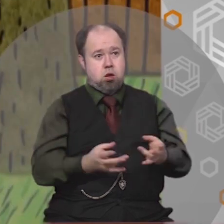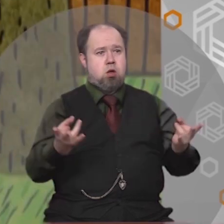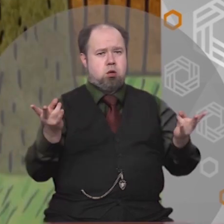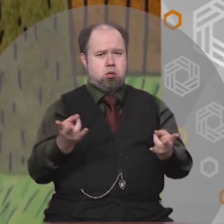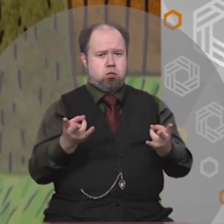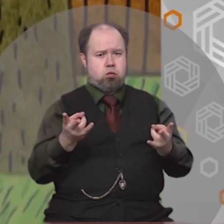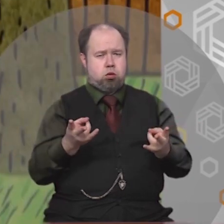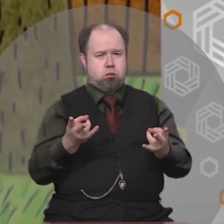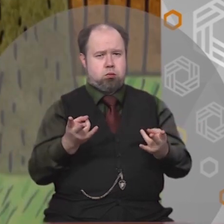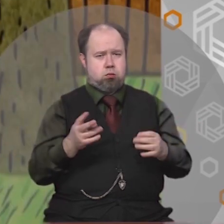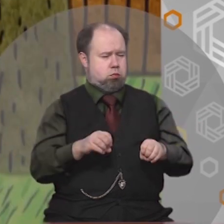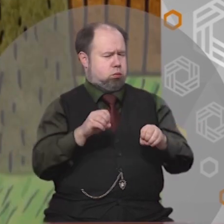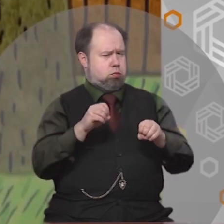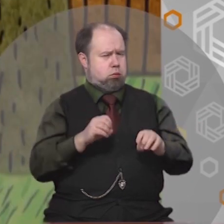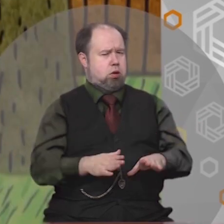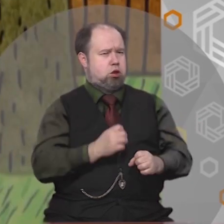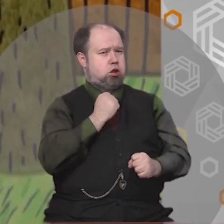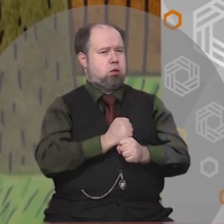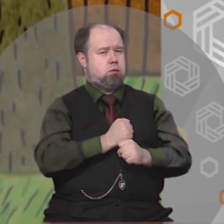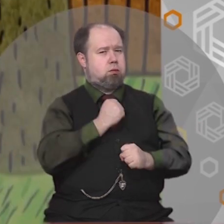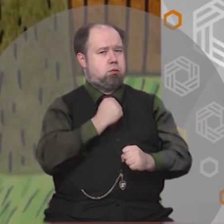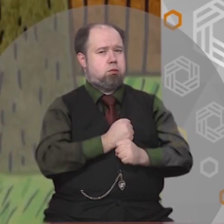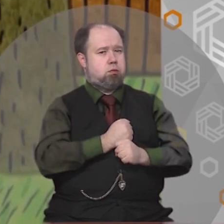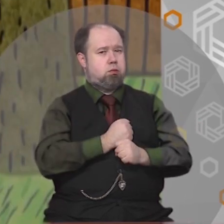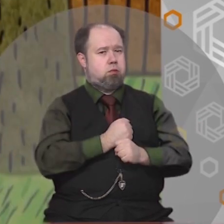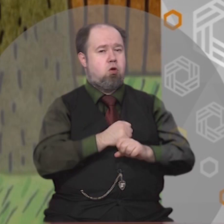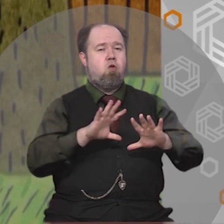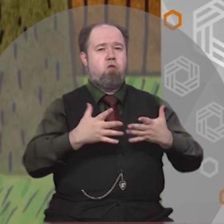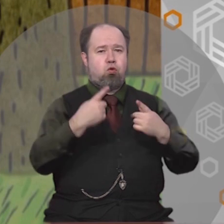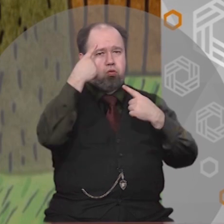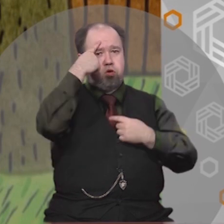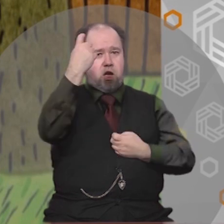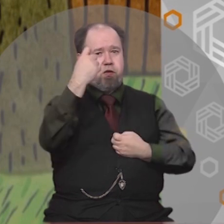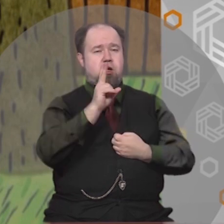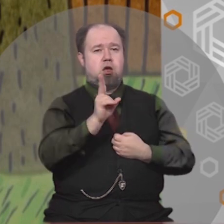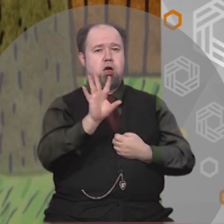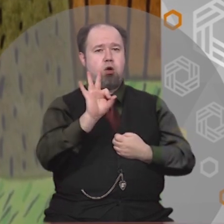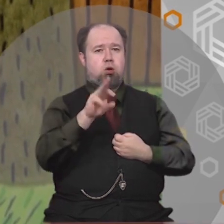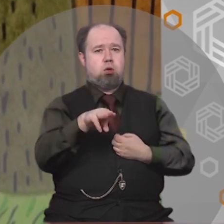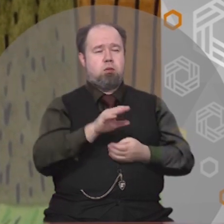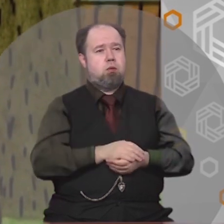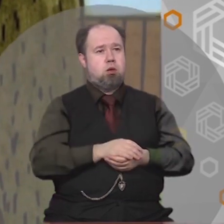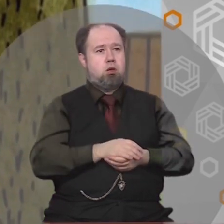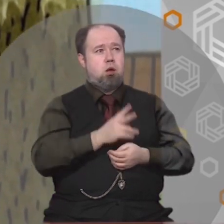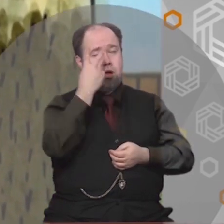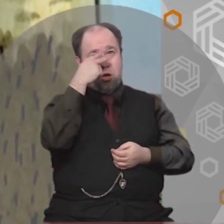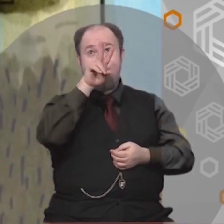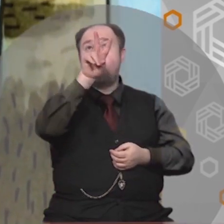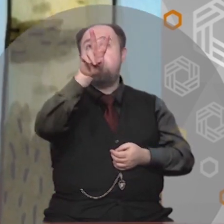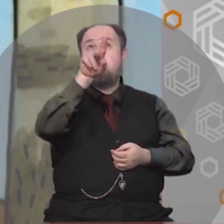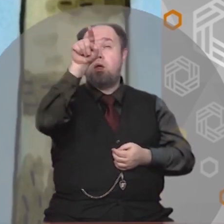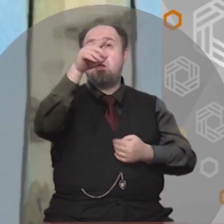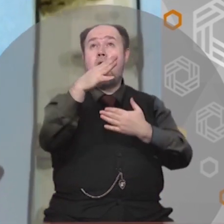Пора принимать самые серьезные меры, вдруг заявил кот. И посмотрел на